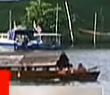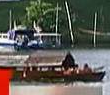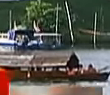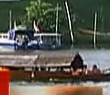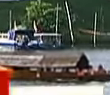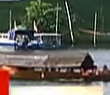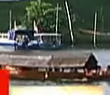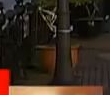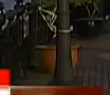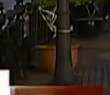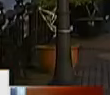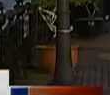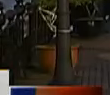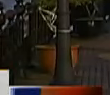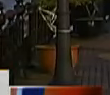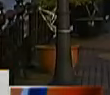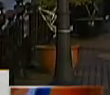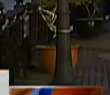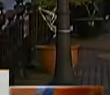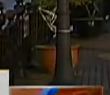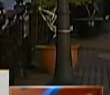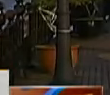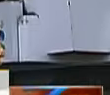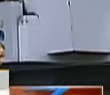SPR terima notis rasmi hari ini.